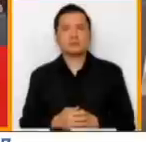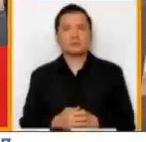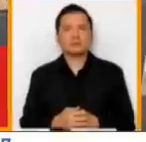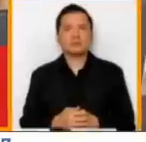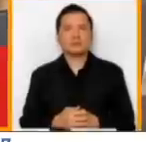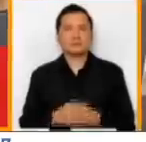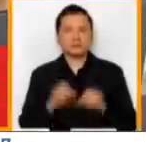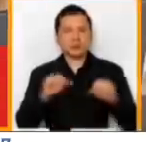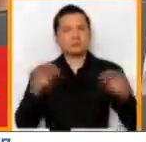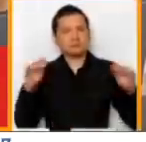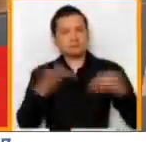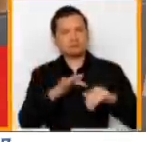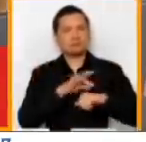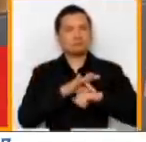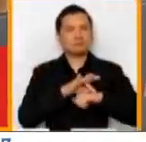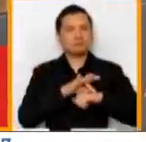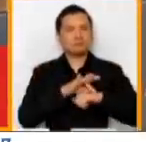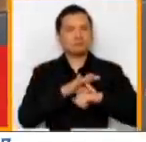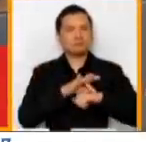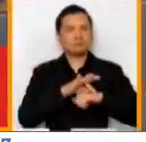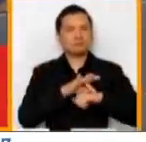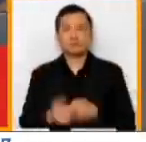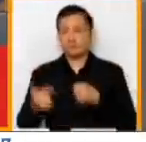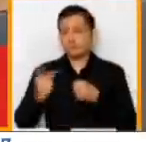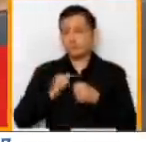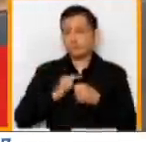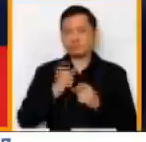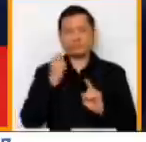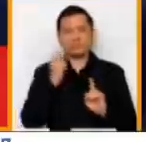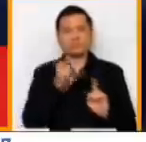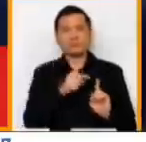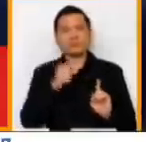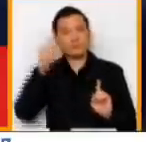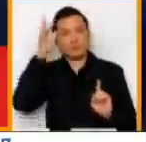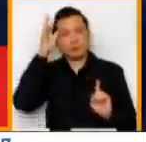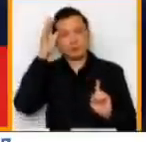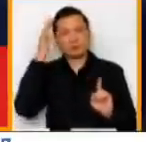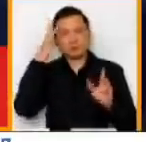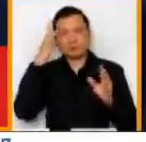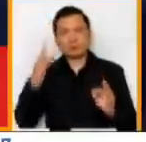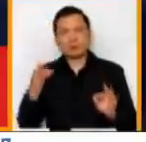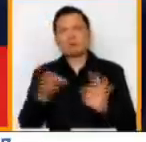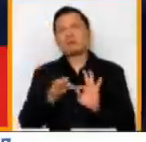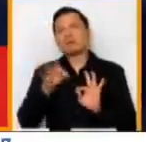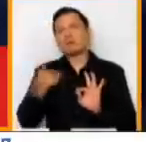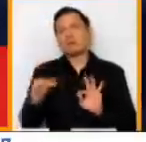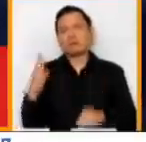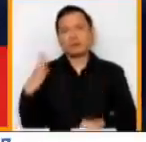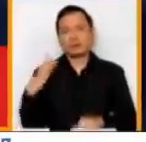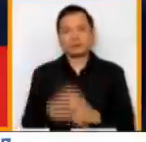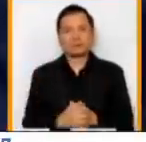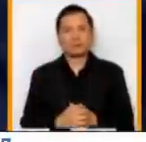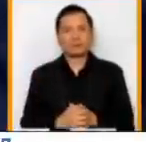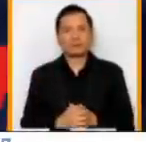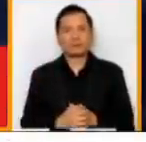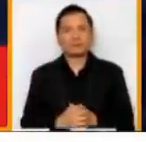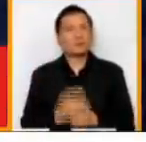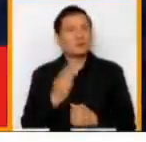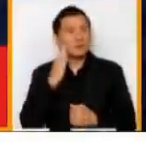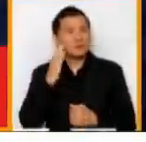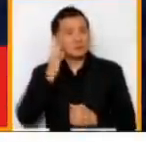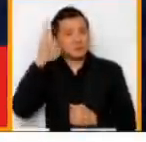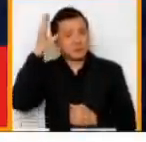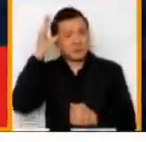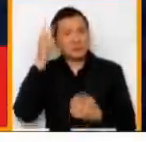face-to-face. Pero maghihintay raw muna ang kanyang ama. As a parent, pabor na pabor kasi para, alam mo yun, ma-feel mo na